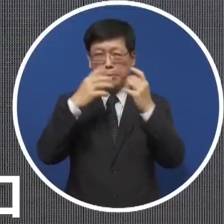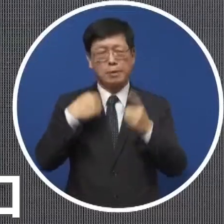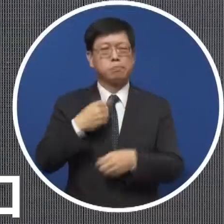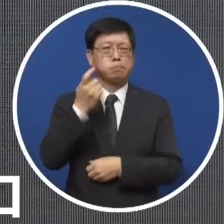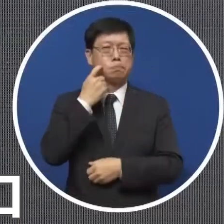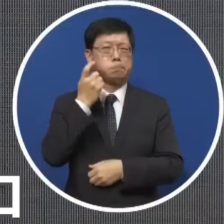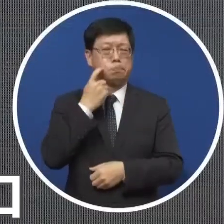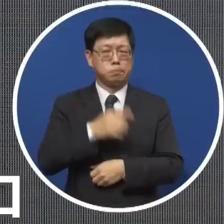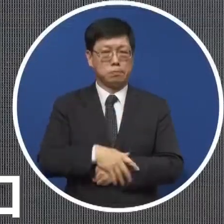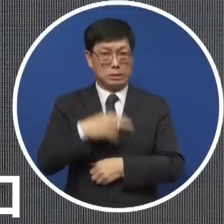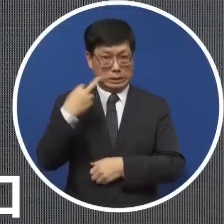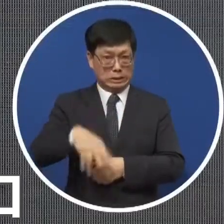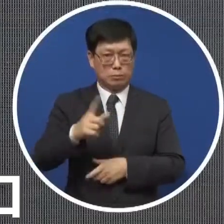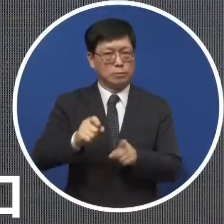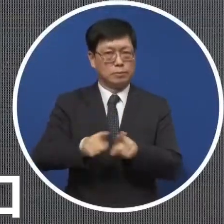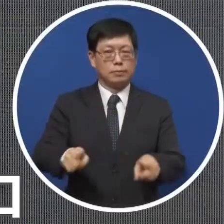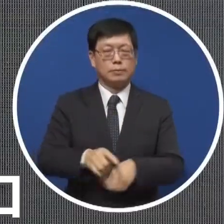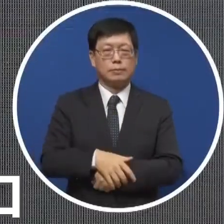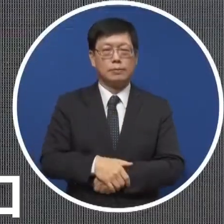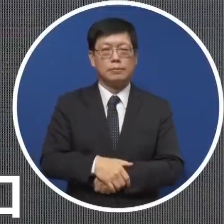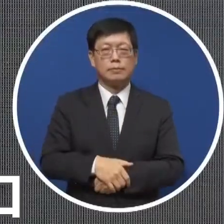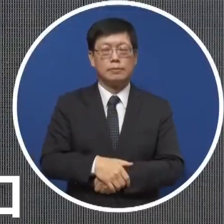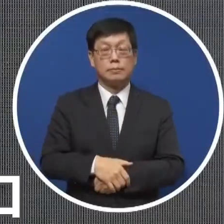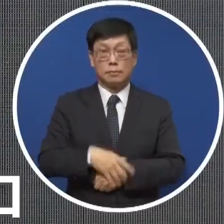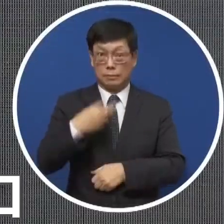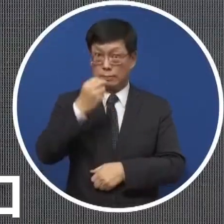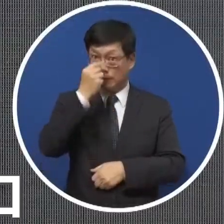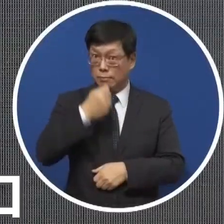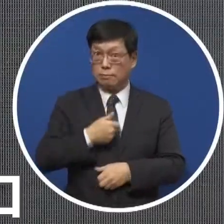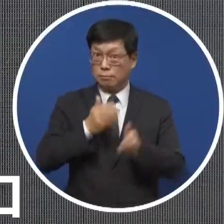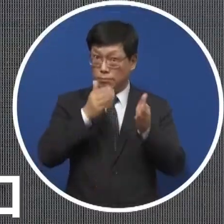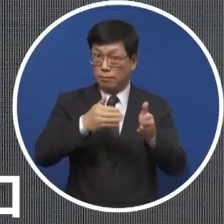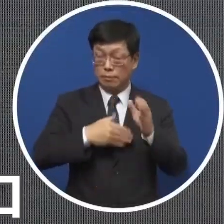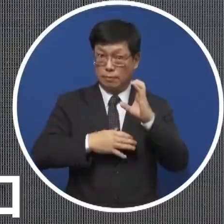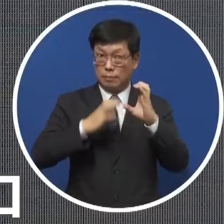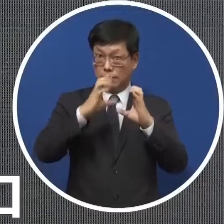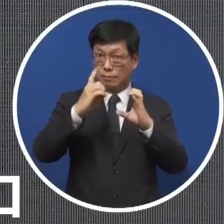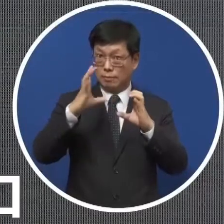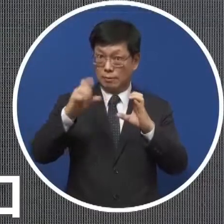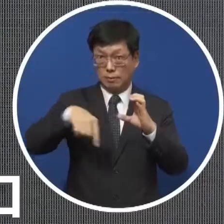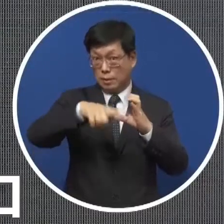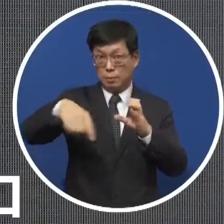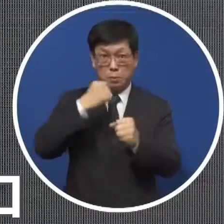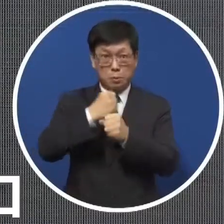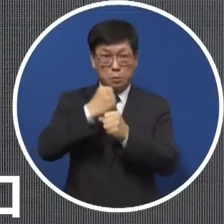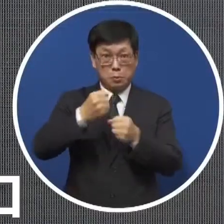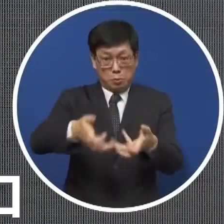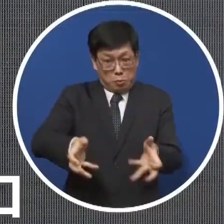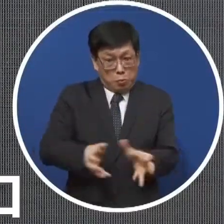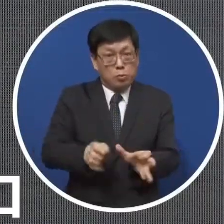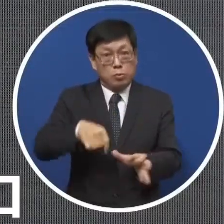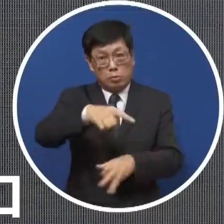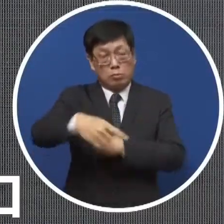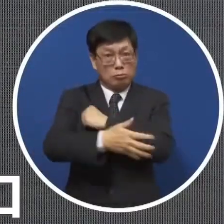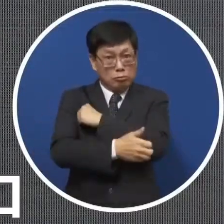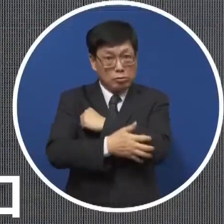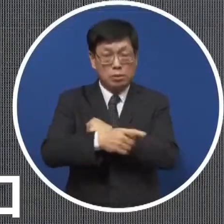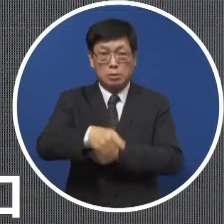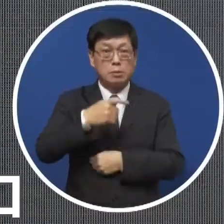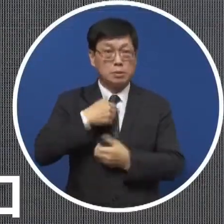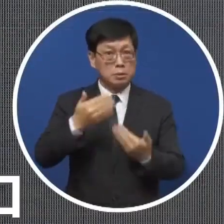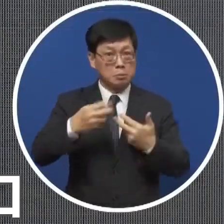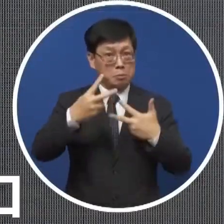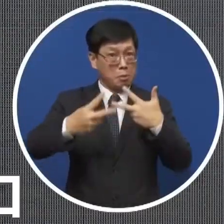实而且不公道，特别对 CDC 这些同仁，我刚刚讲这半个月